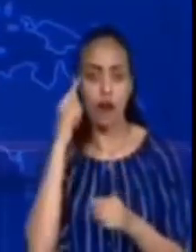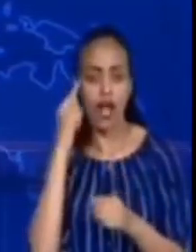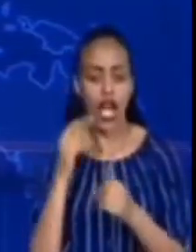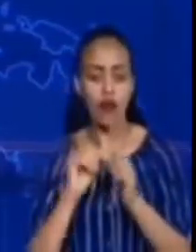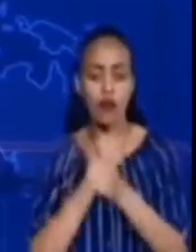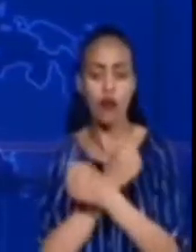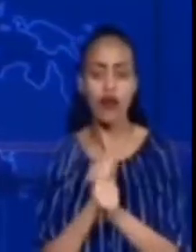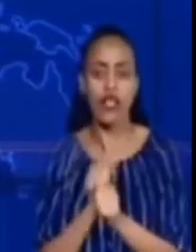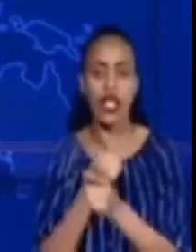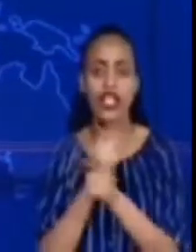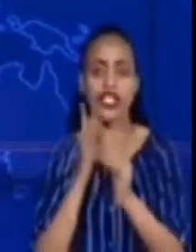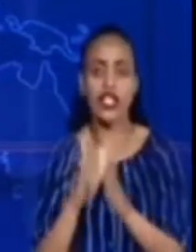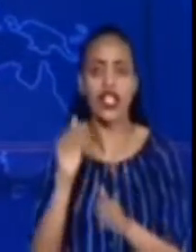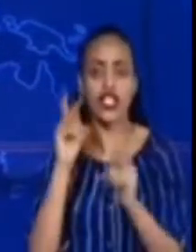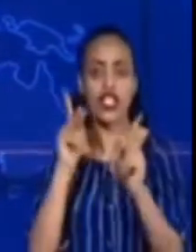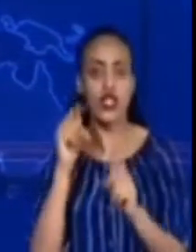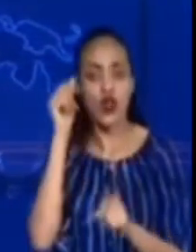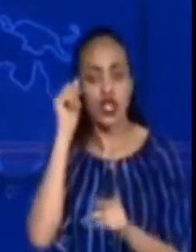እኔ ሐዋርያ ነኝ ብሎ